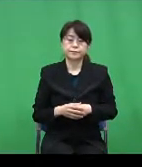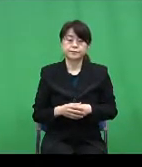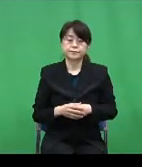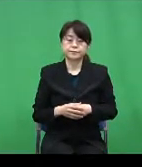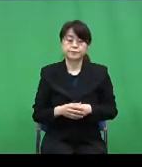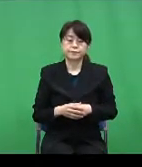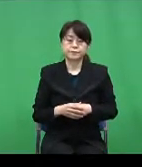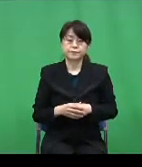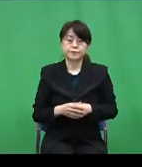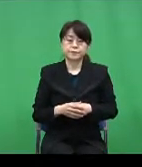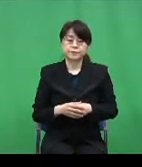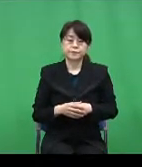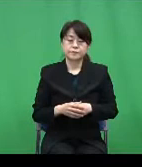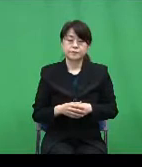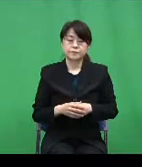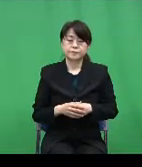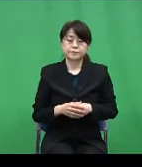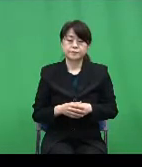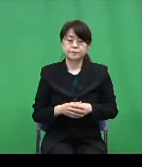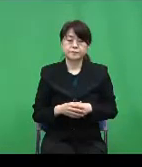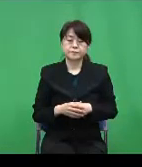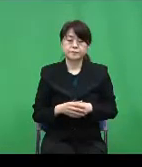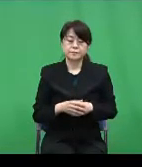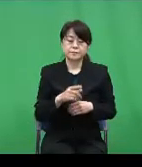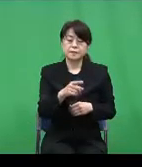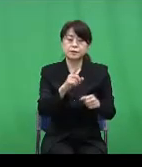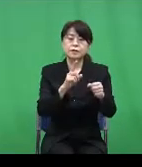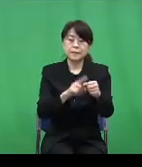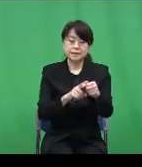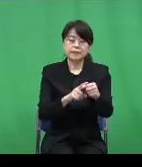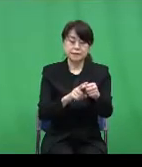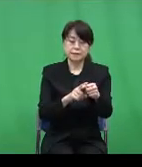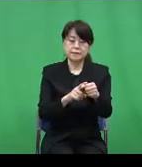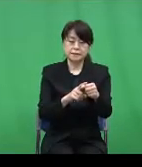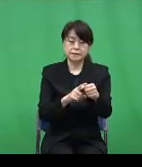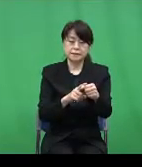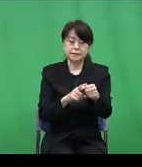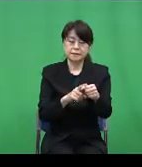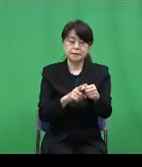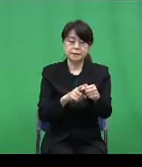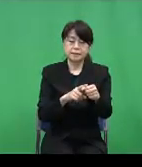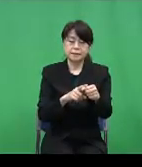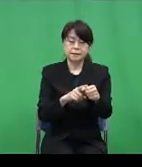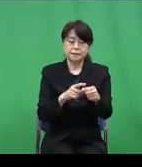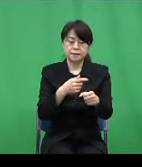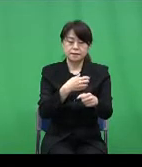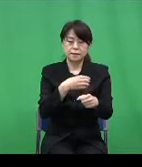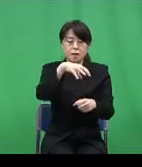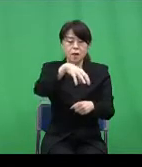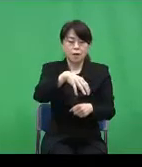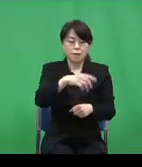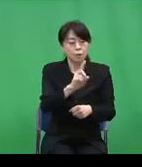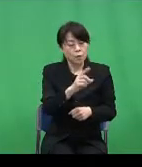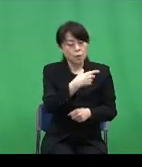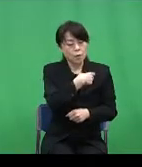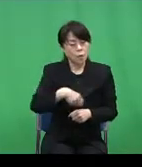そういうに備えて、どういう候補地が適切か